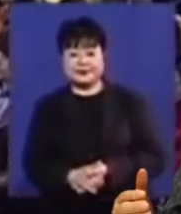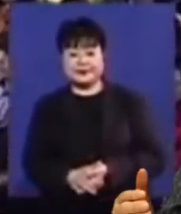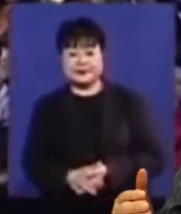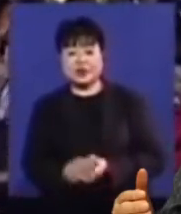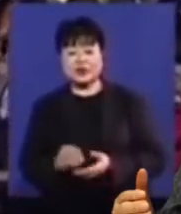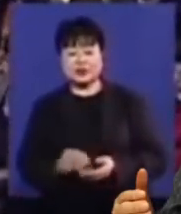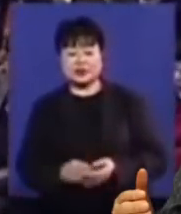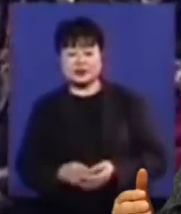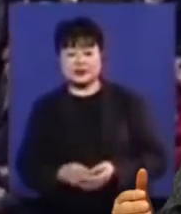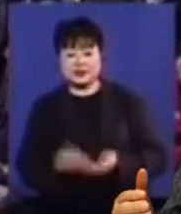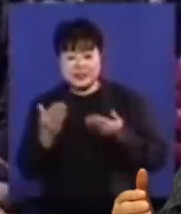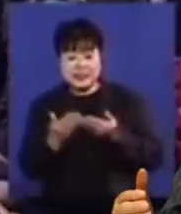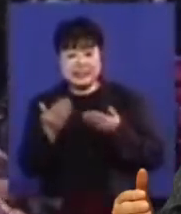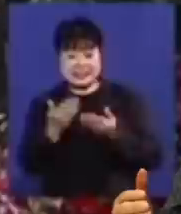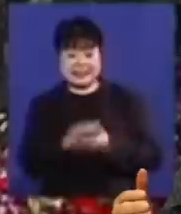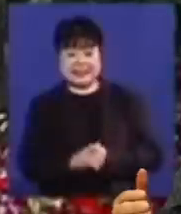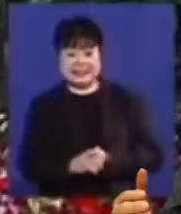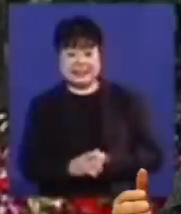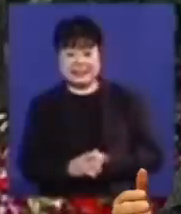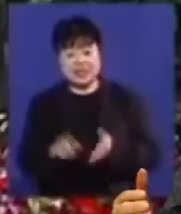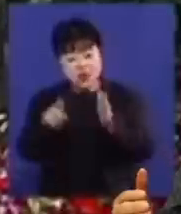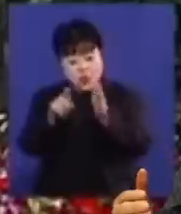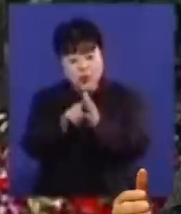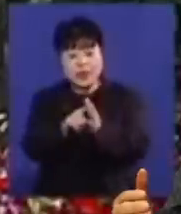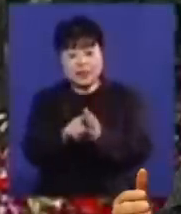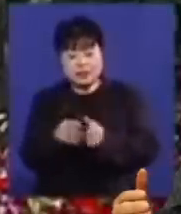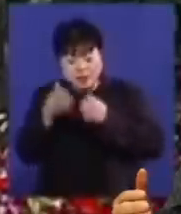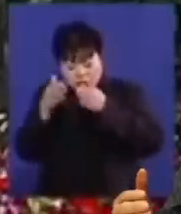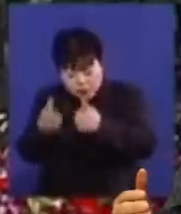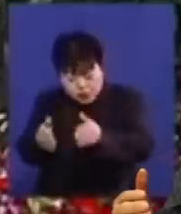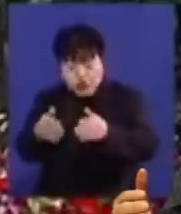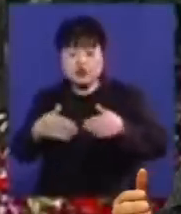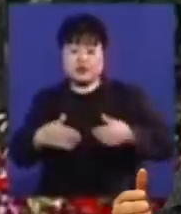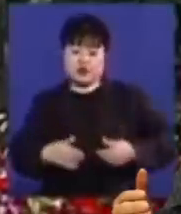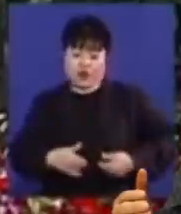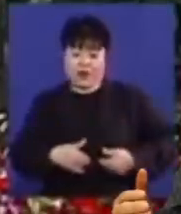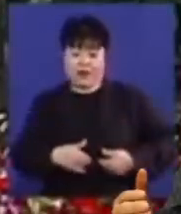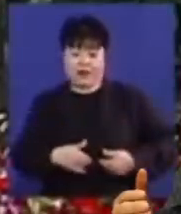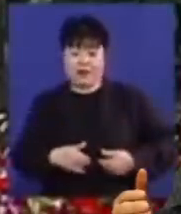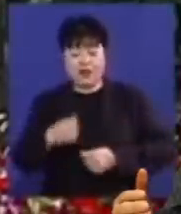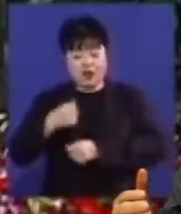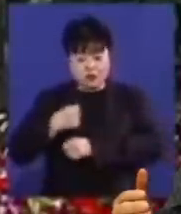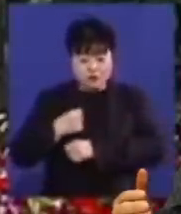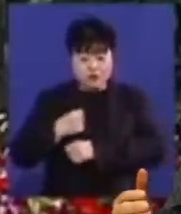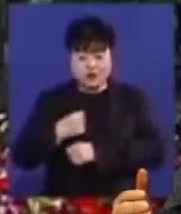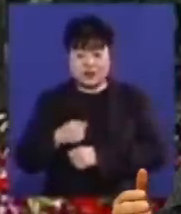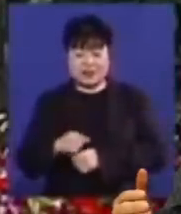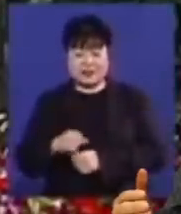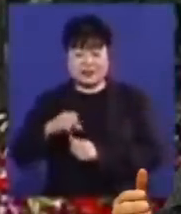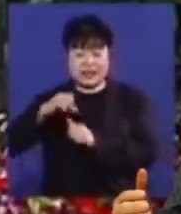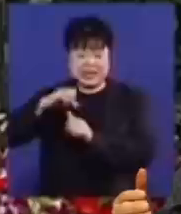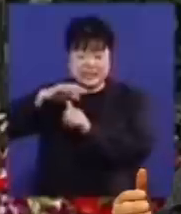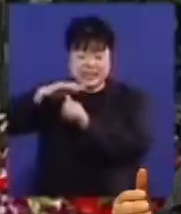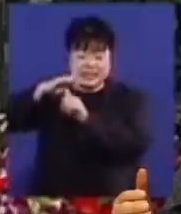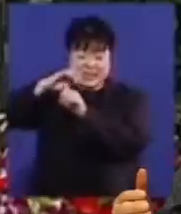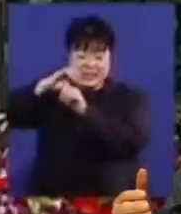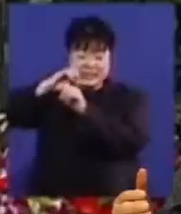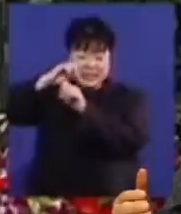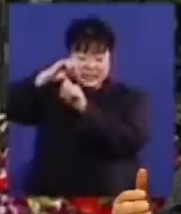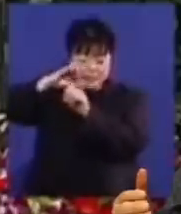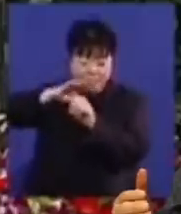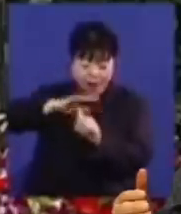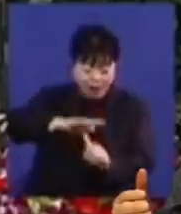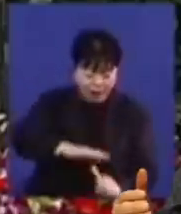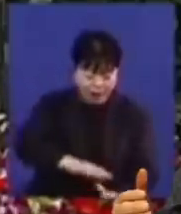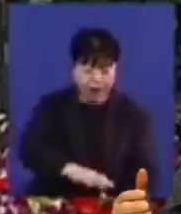어떤 일이든 일을 하기 위해서는 집중을 해야 되는 것입니다. 군대에서 낙하산 훈련을 할 때 언제나 교관이